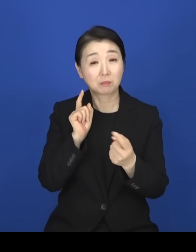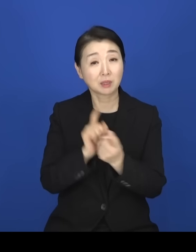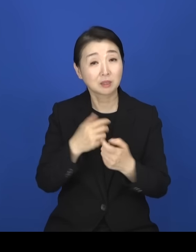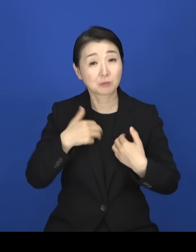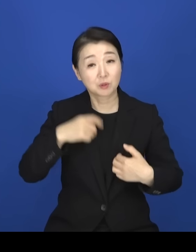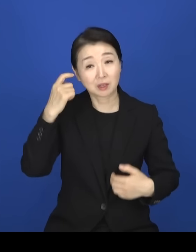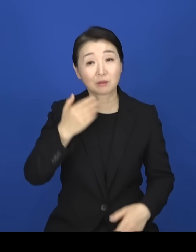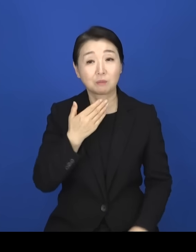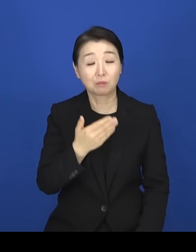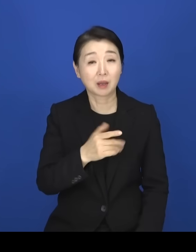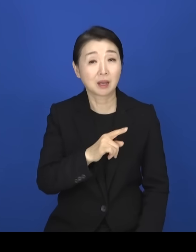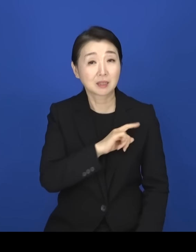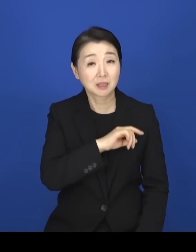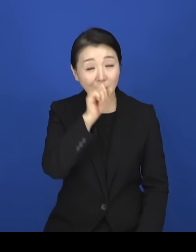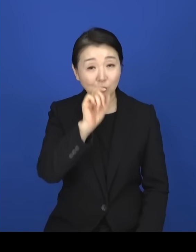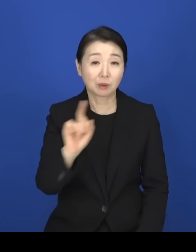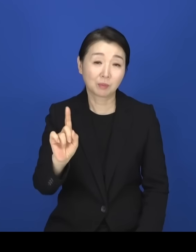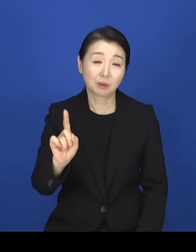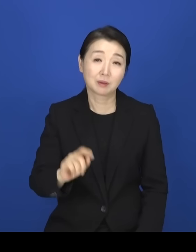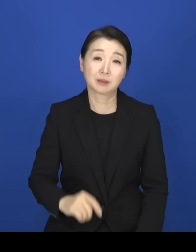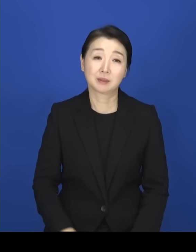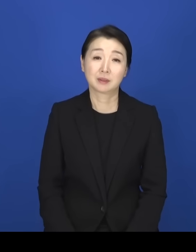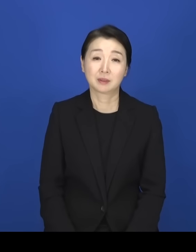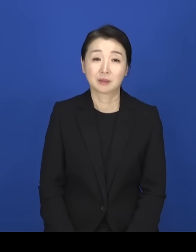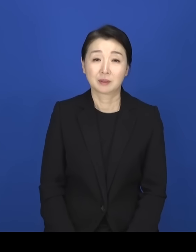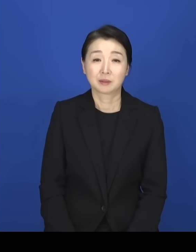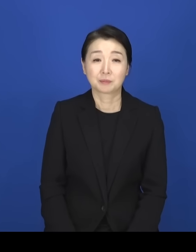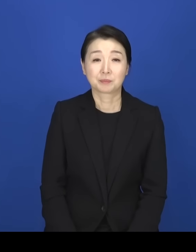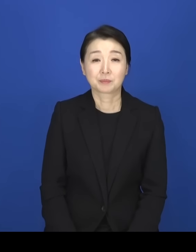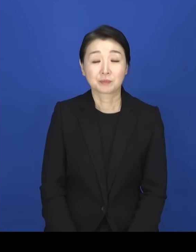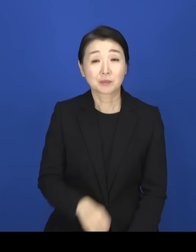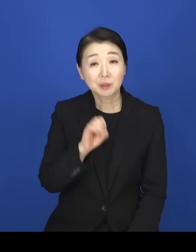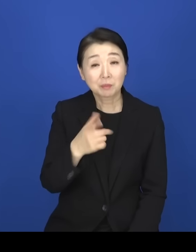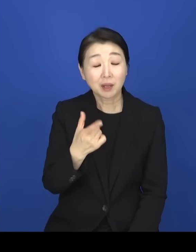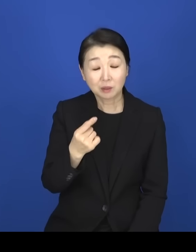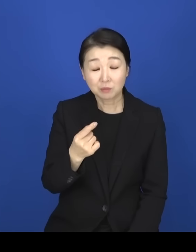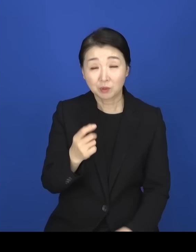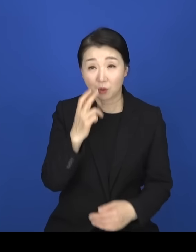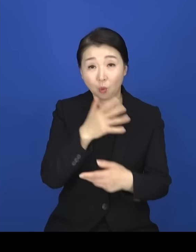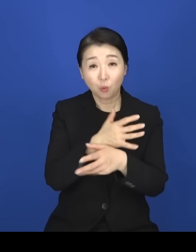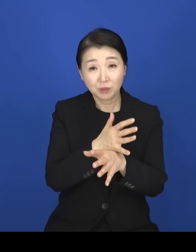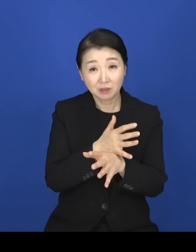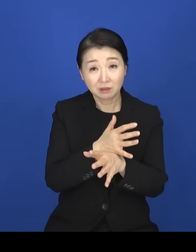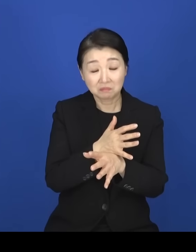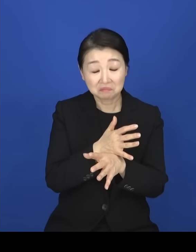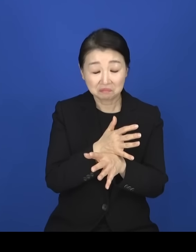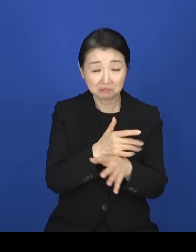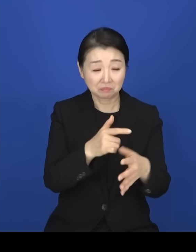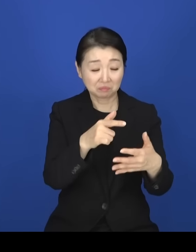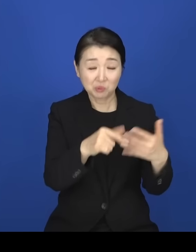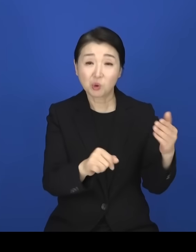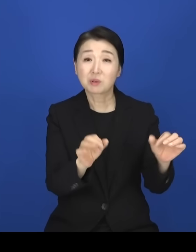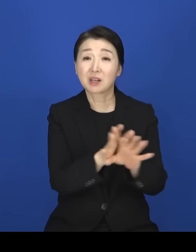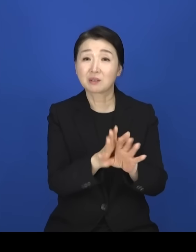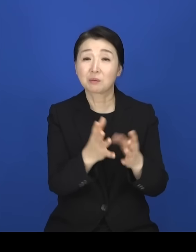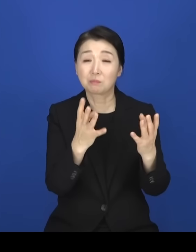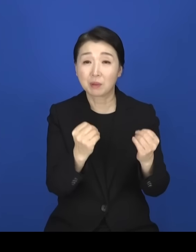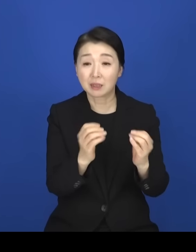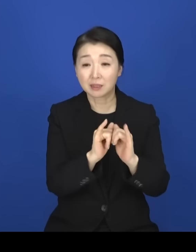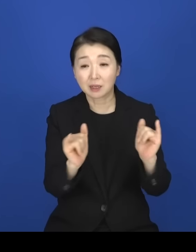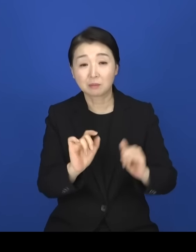근데 뭐가 제일 좋으세요? 사실 요즘 뭐 아까 말씀하셨던 그런 코미디 프로그램도 많이 없어지고 사라지고 대중들이 이제